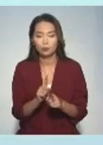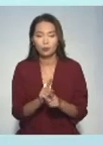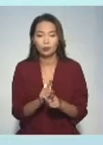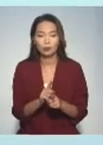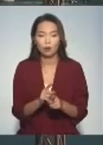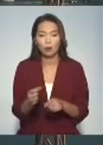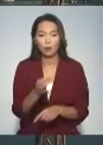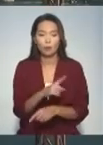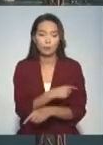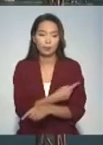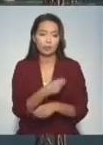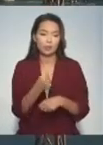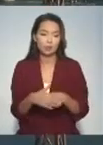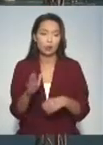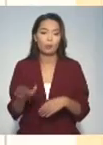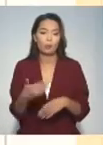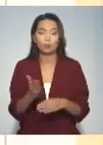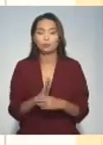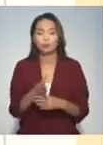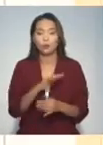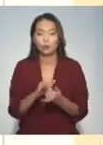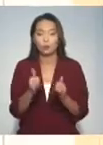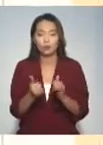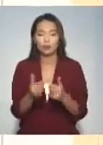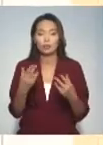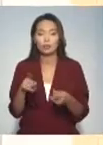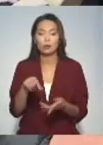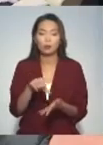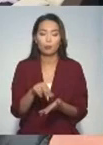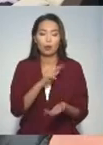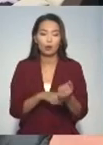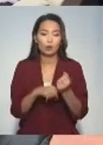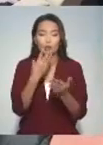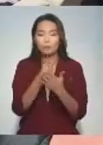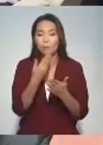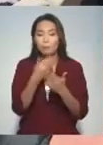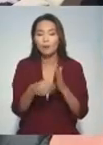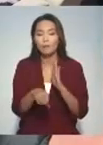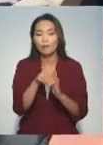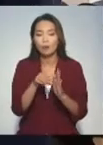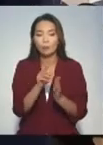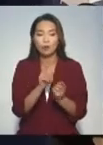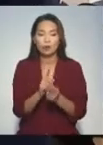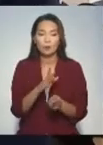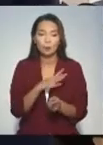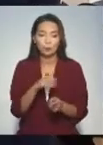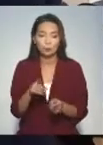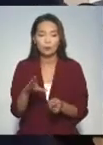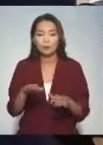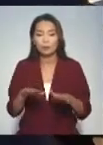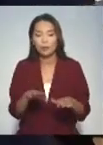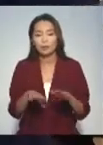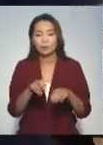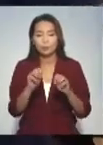центра. Затем кандидат отправился на Усть-Каменогорскую ГЭС. Он представил рабочим свою предвыборную программу. В свою очередь местные специалисты